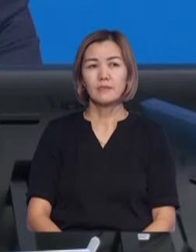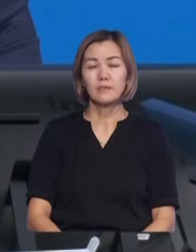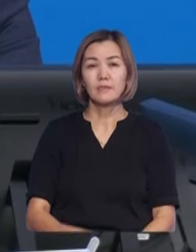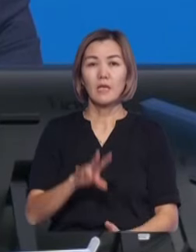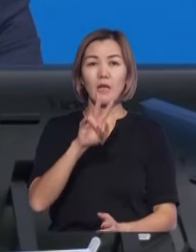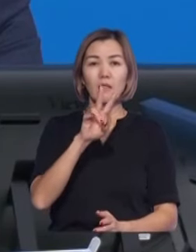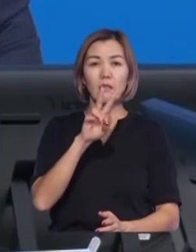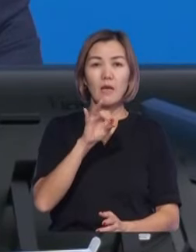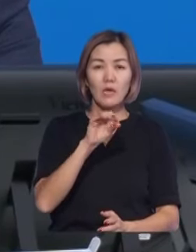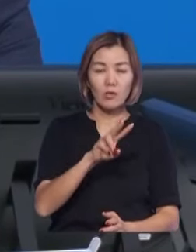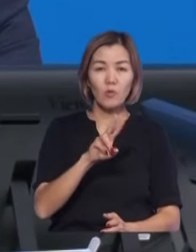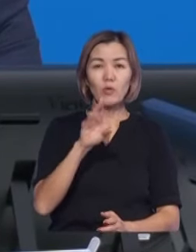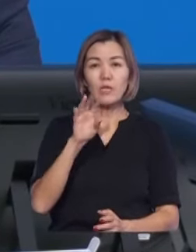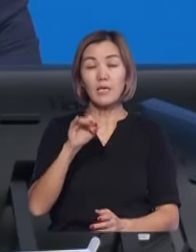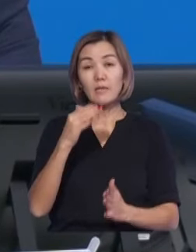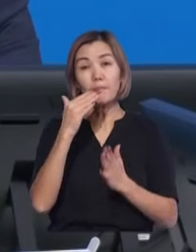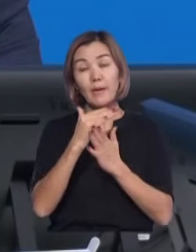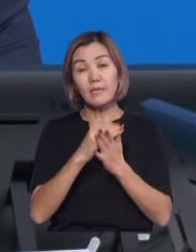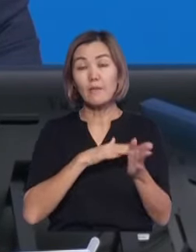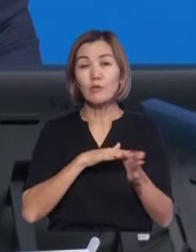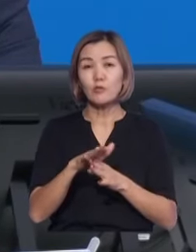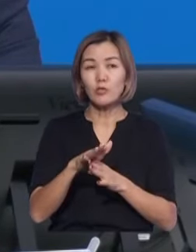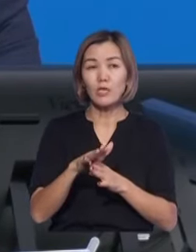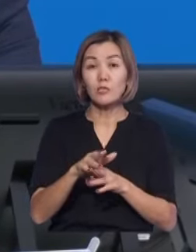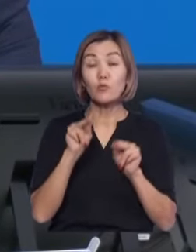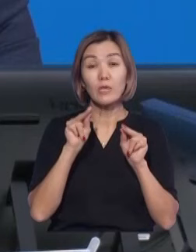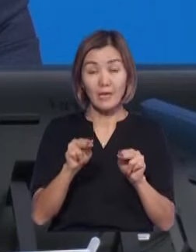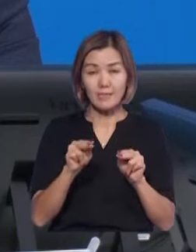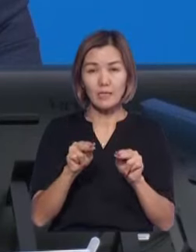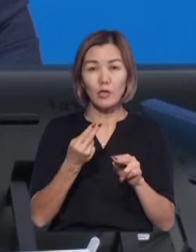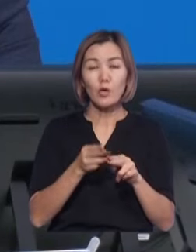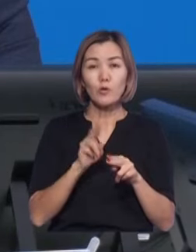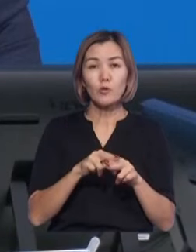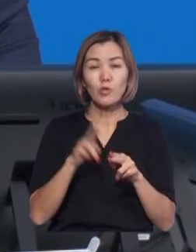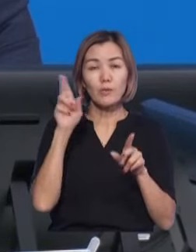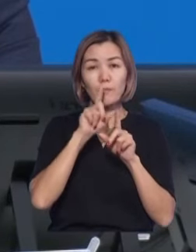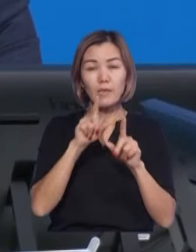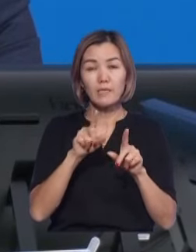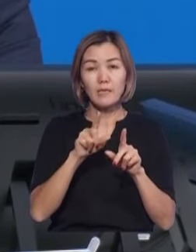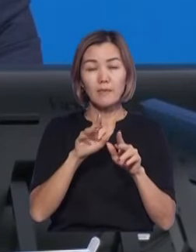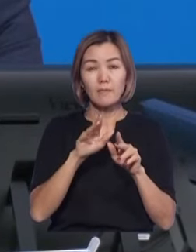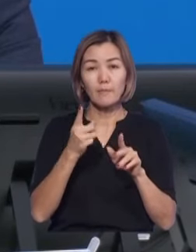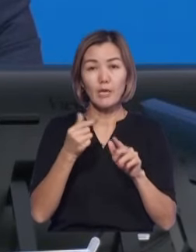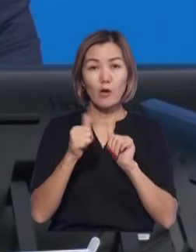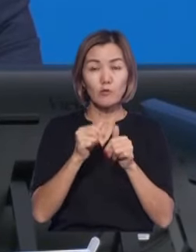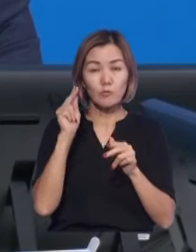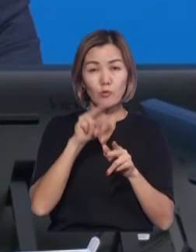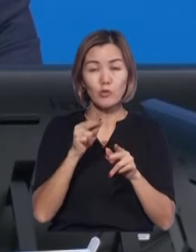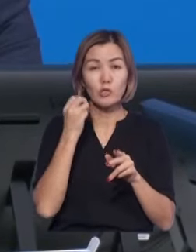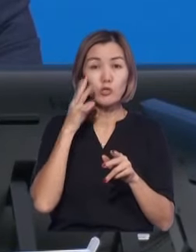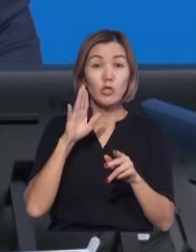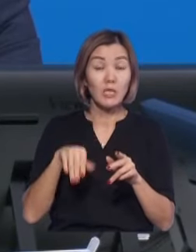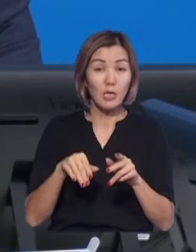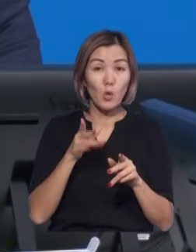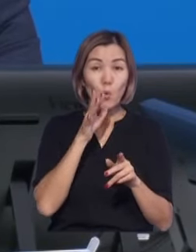Нарын қол кеген сынды аудандарда бағдарламаның жүзеге аспайтын рас. Себебі ол жерде мектептер тек бір ауысымда оқытады. Ал түстен кейінгі